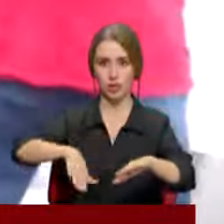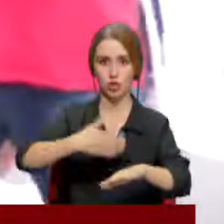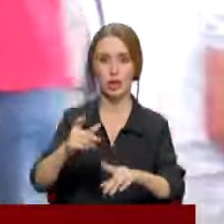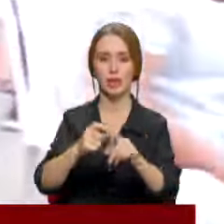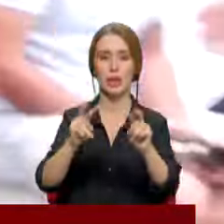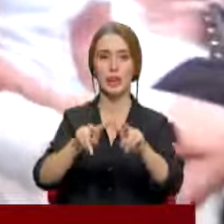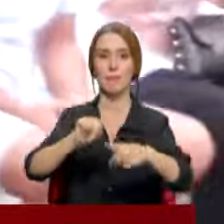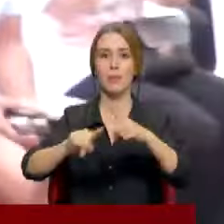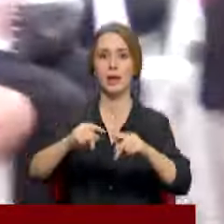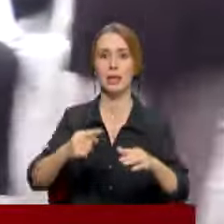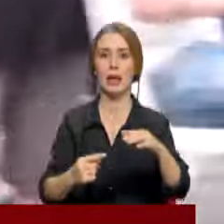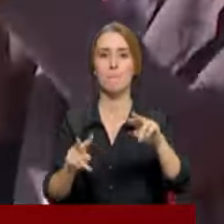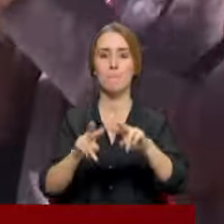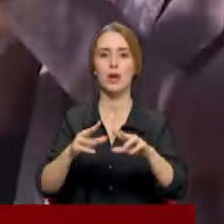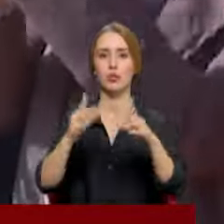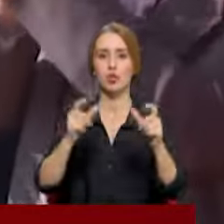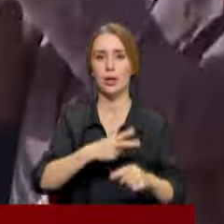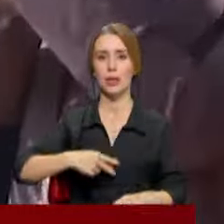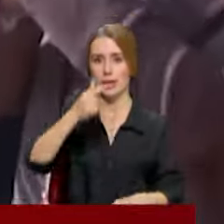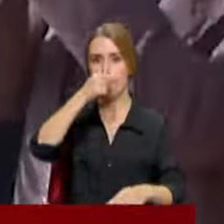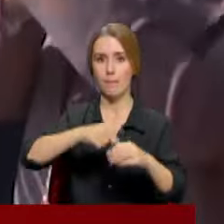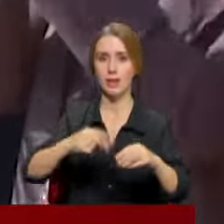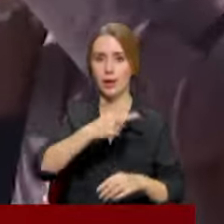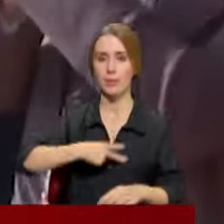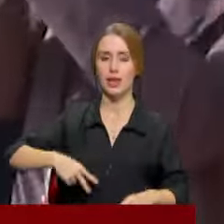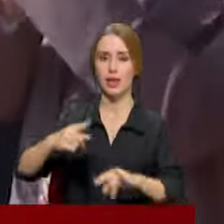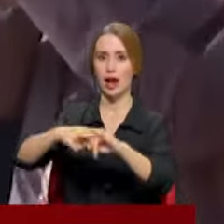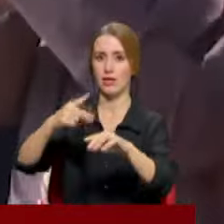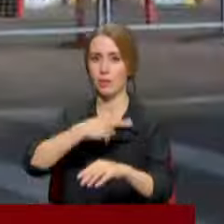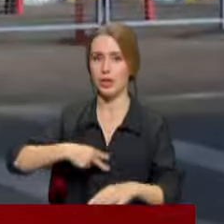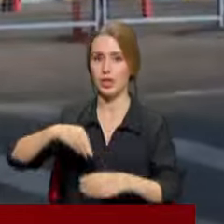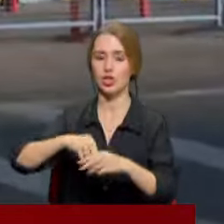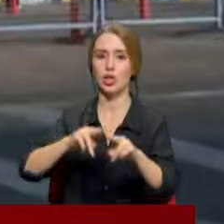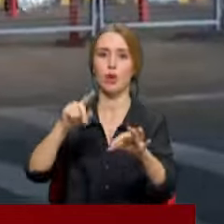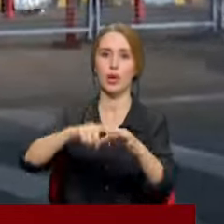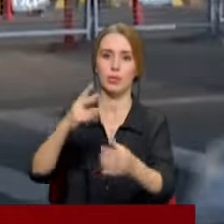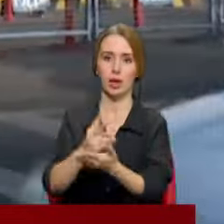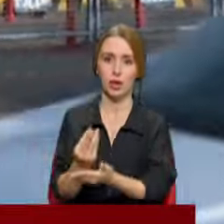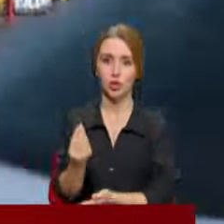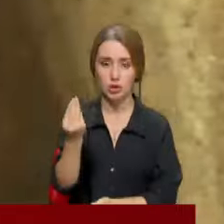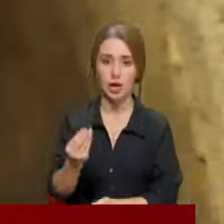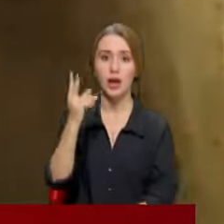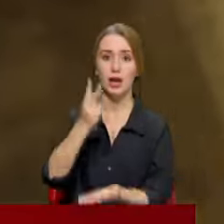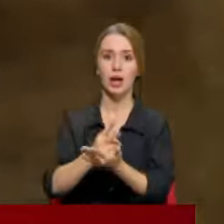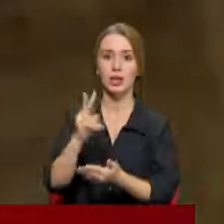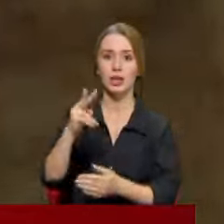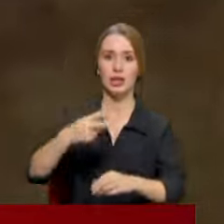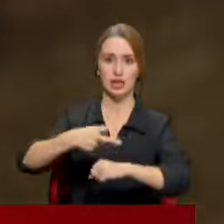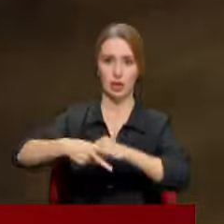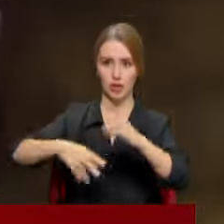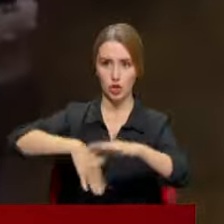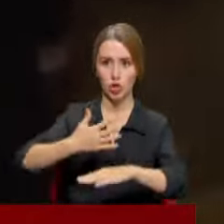DEM Partili Mardin Büyükşehir Belediyesi, Batman Belediyesi ve Halfeti Belediyesi içinde kayyum kararı çıkmıştı. Karardan yaklaşık iki hafta